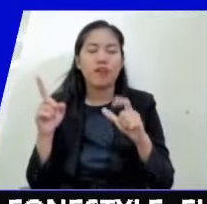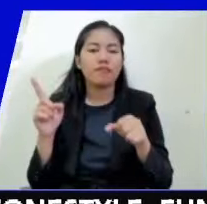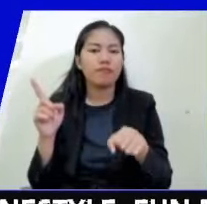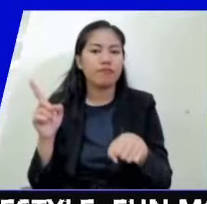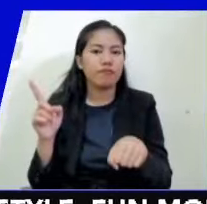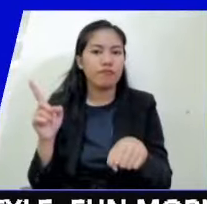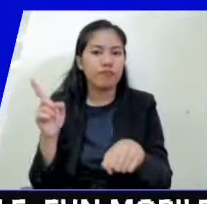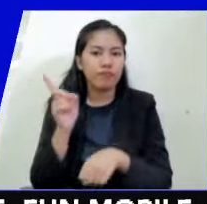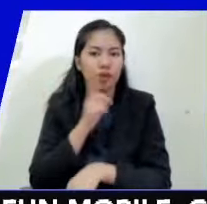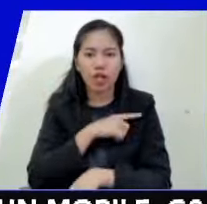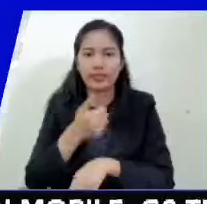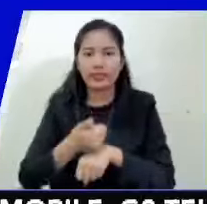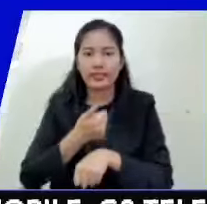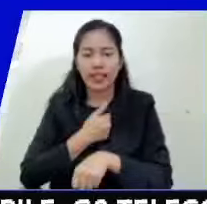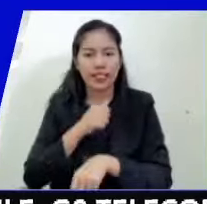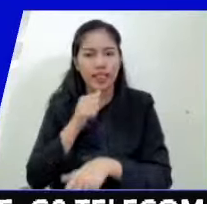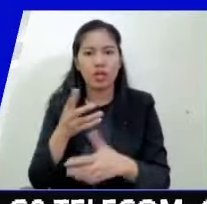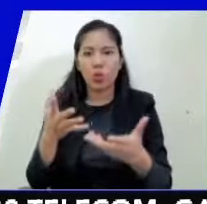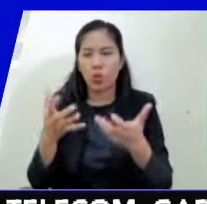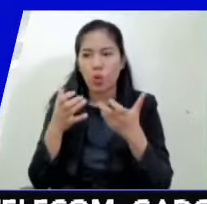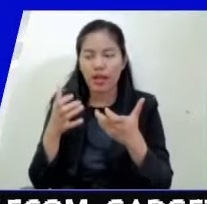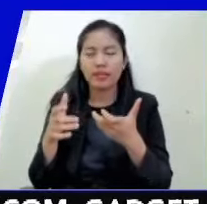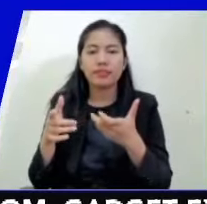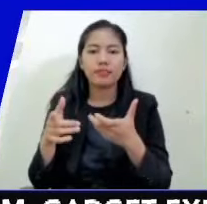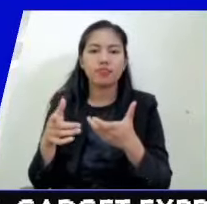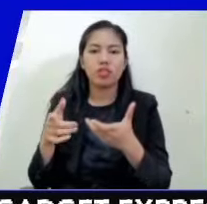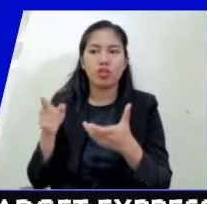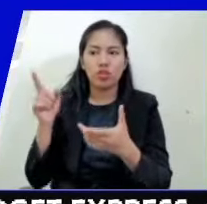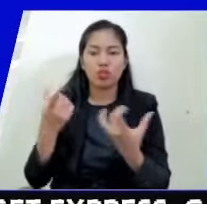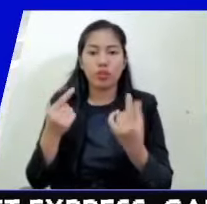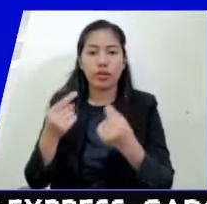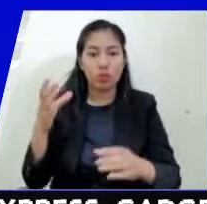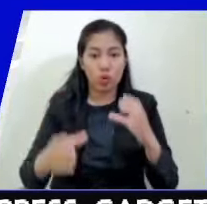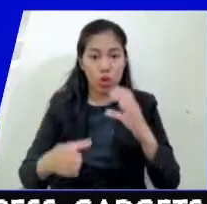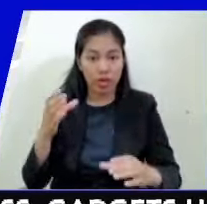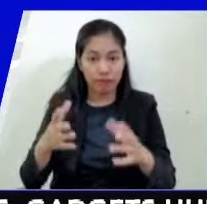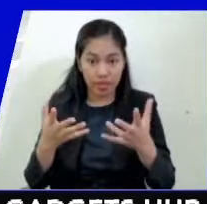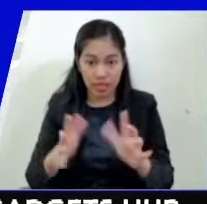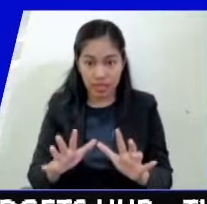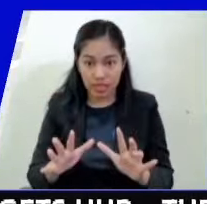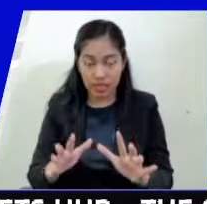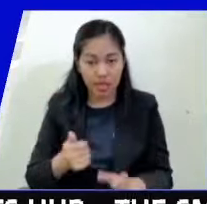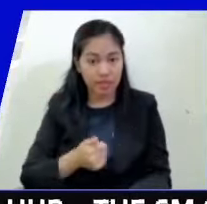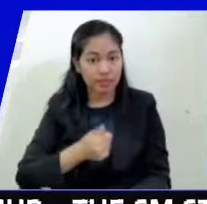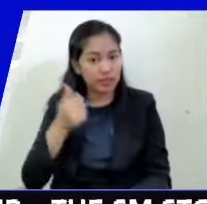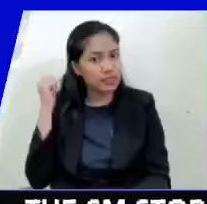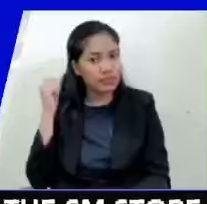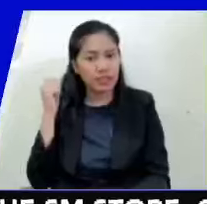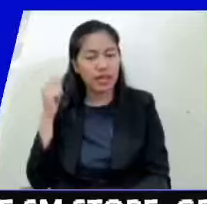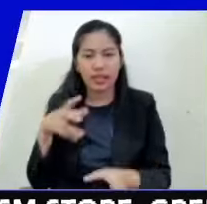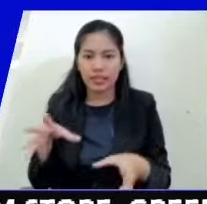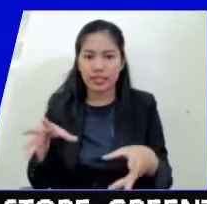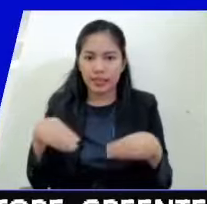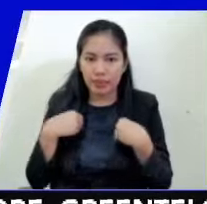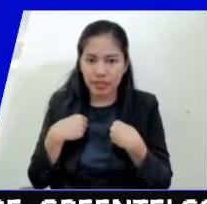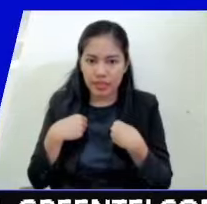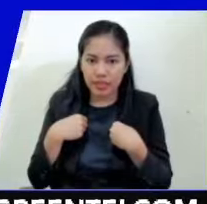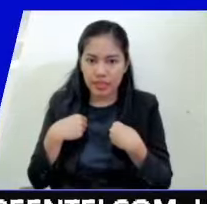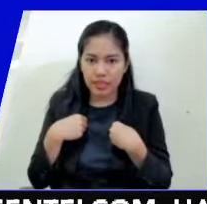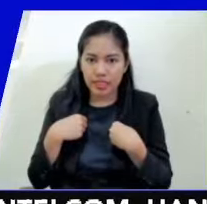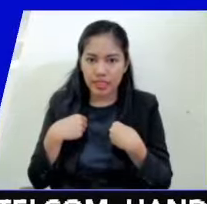nilang pumunta sa korte at pagkatapos ayaw din nilang ah harapin